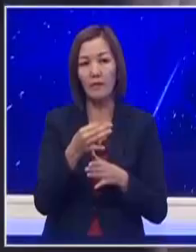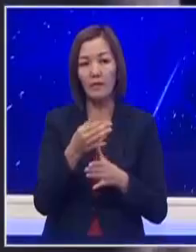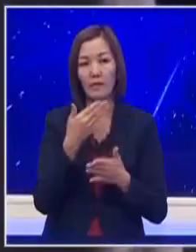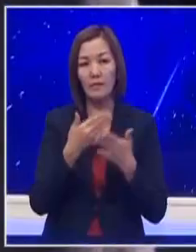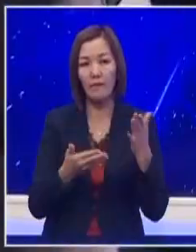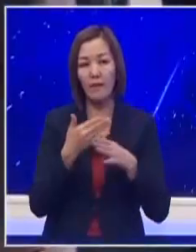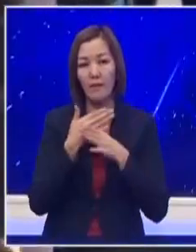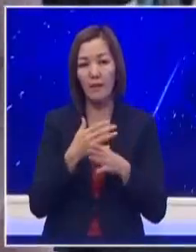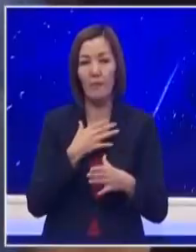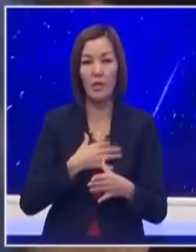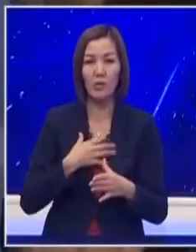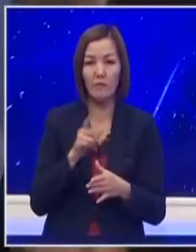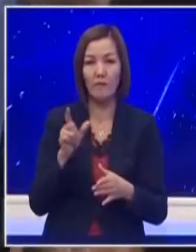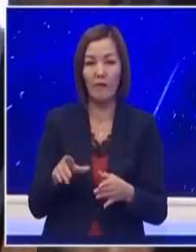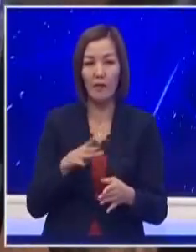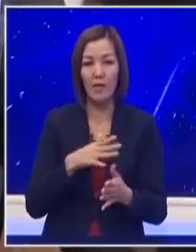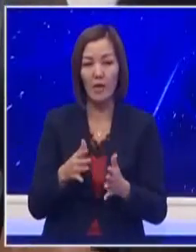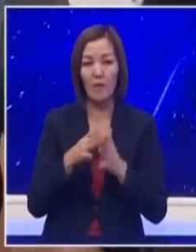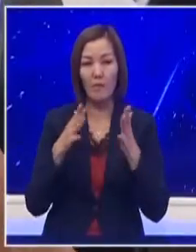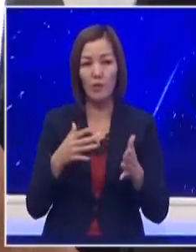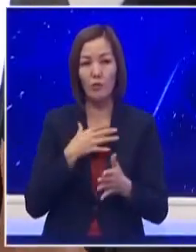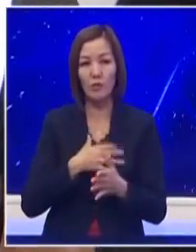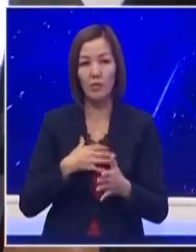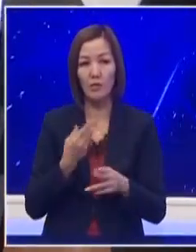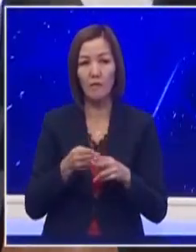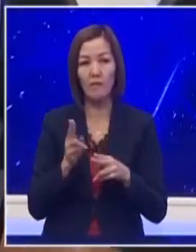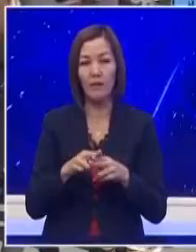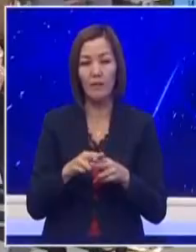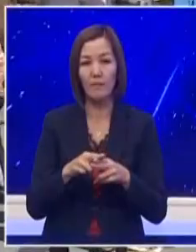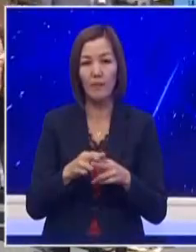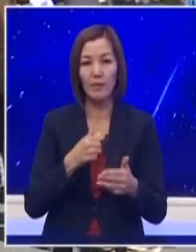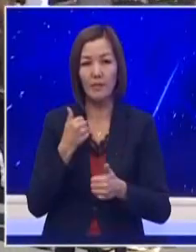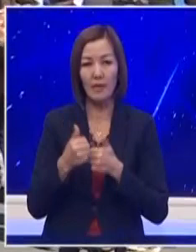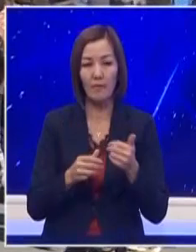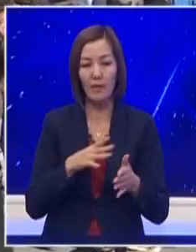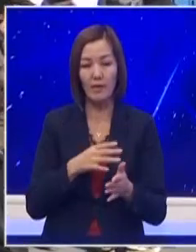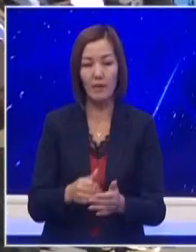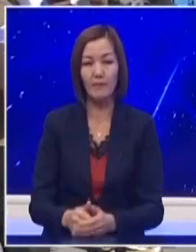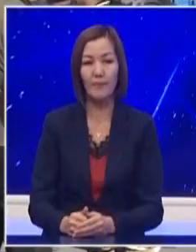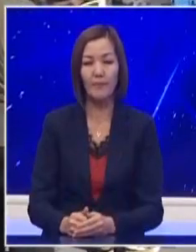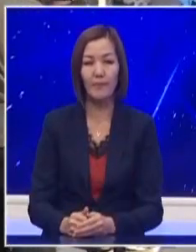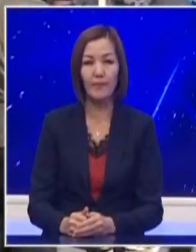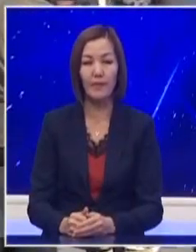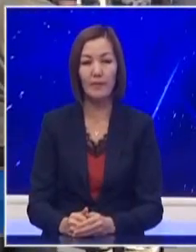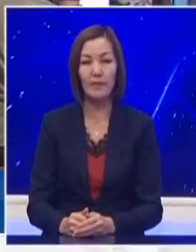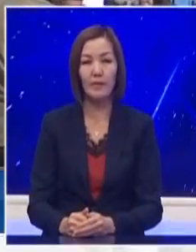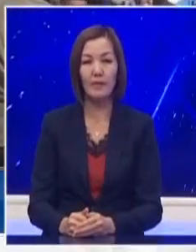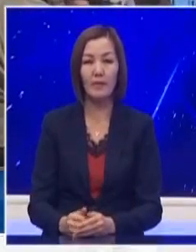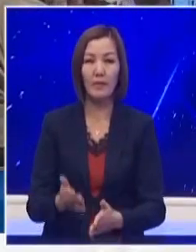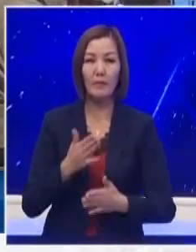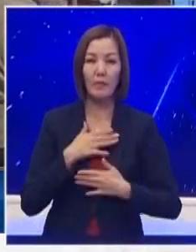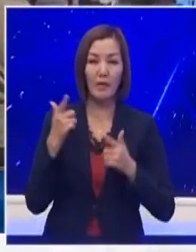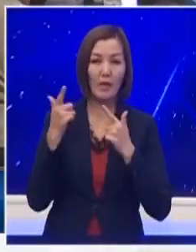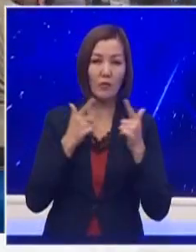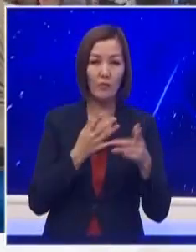советы как сопереживающего человека имели большое значение в этом забеге оторвал вам мы